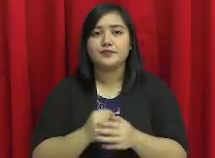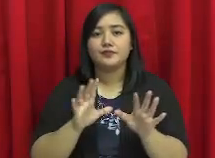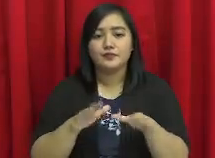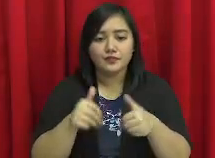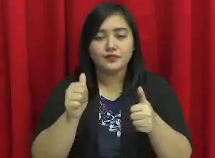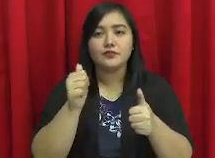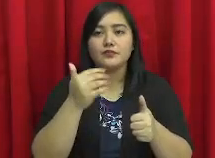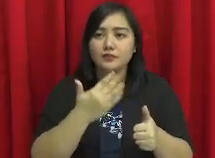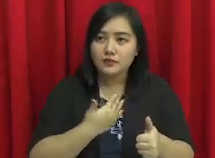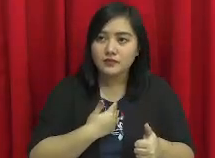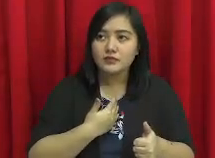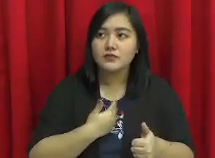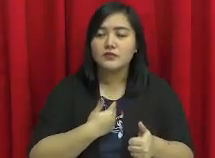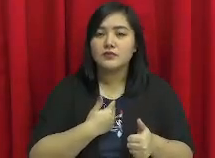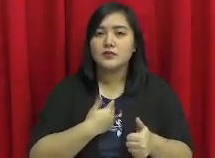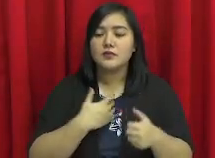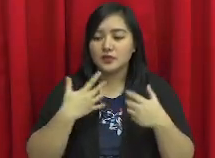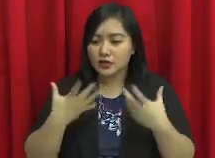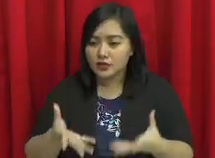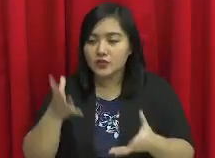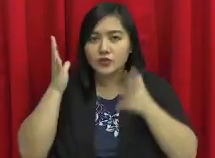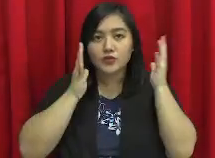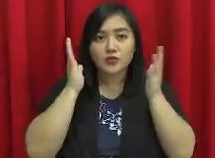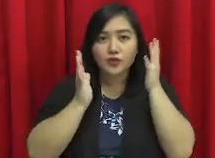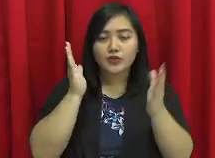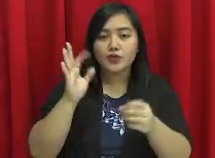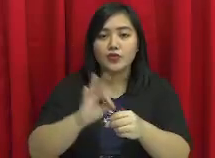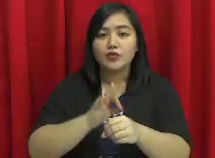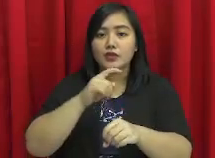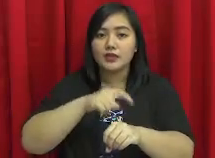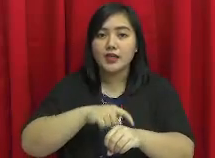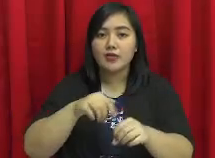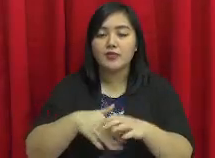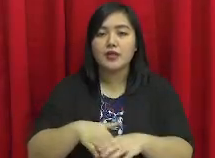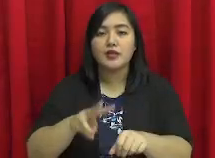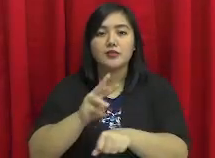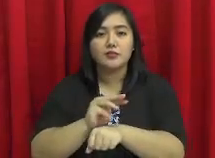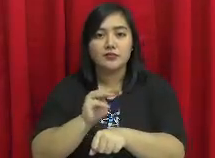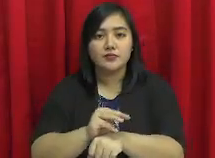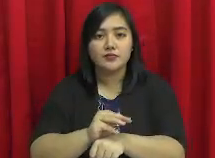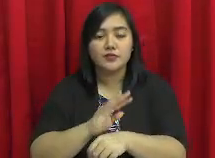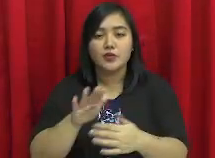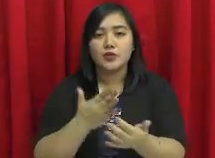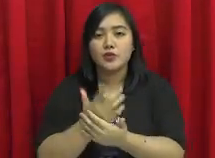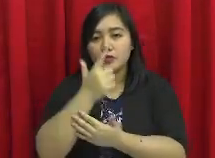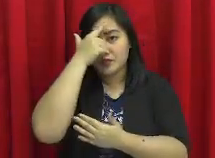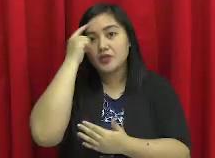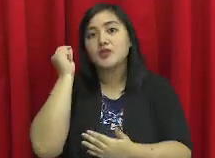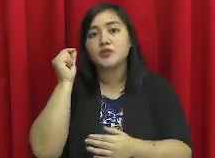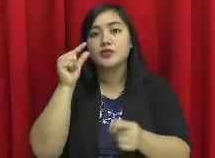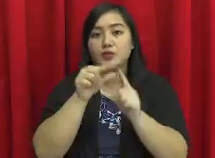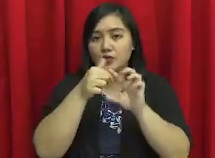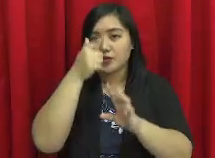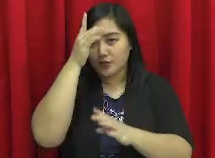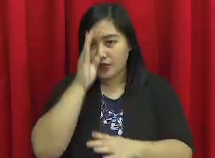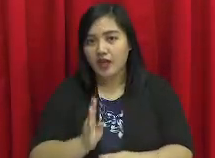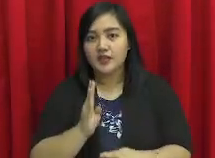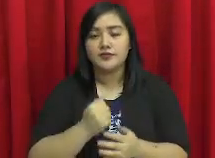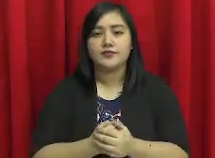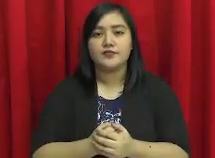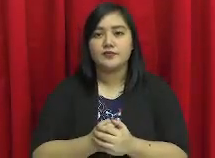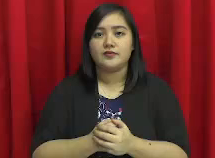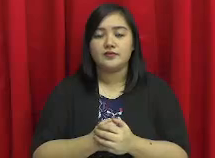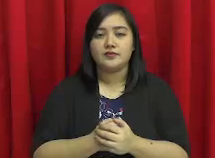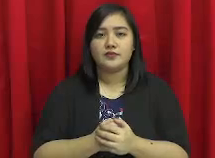humantong sa paglilingkod sa Panginoon full-time in the ministry? It is because of the Word of God again. That's right. Hindi naman